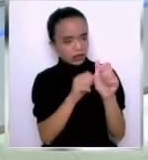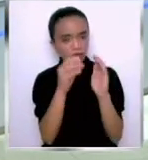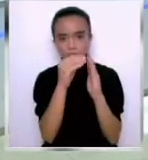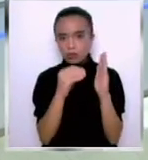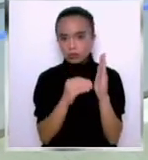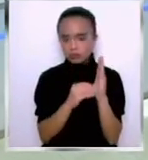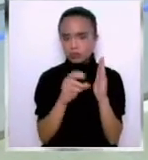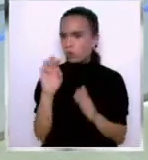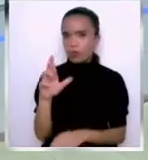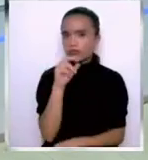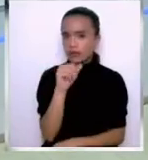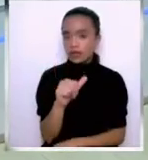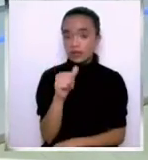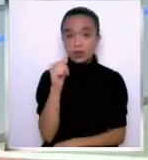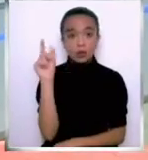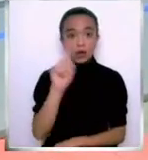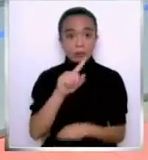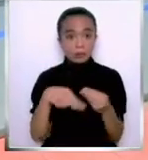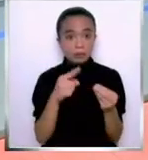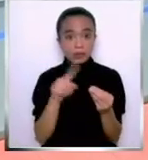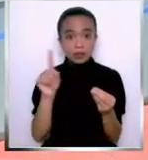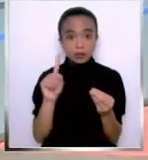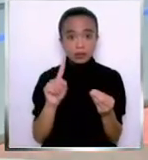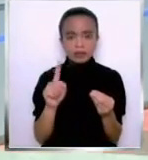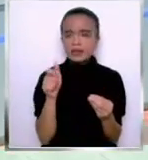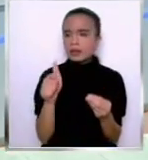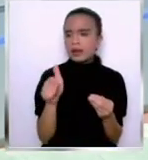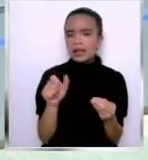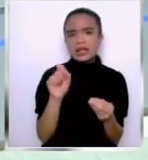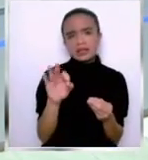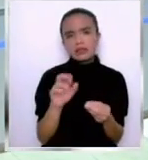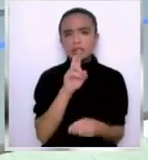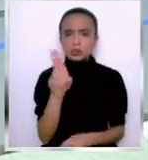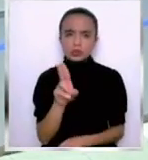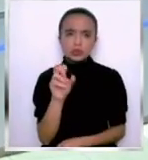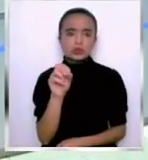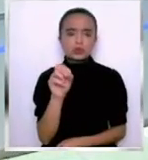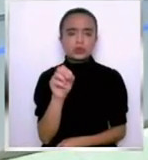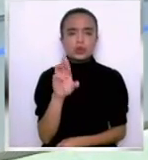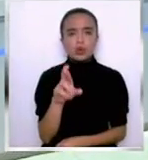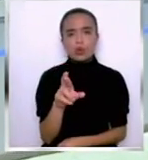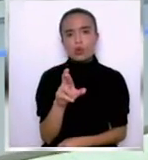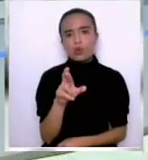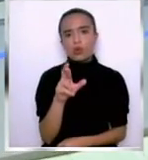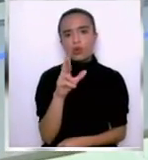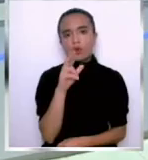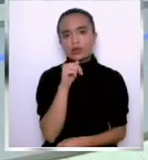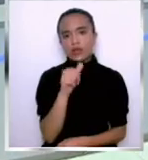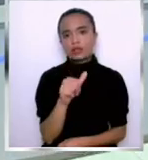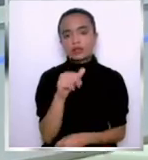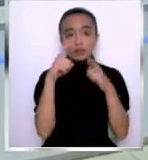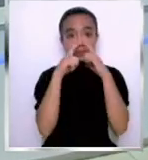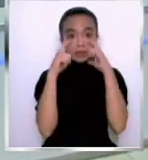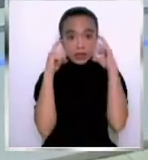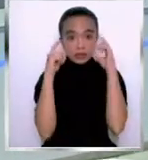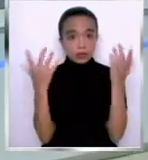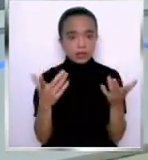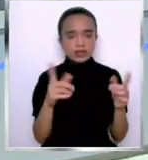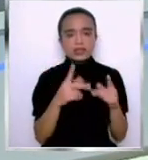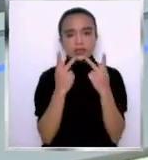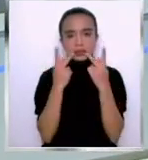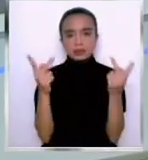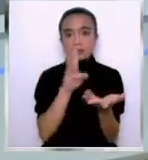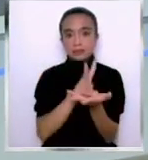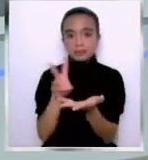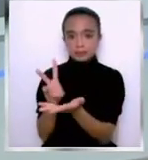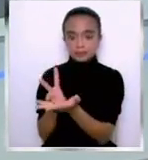optional na pagsusuot ng face mask sa mga bukas na lugar. Nakatutok si Luan May Rondina ng GMA Regional